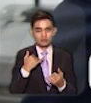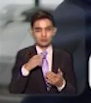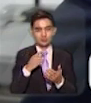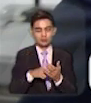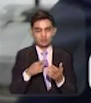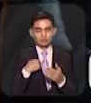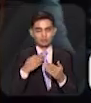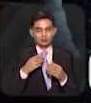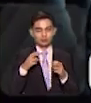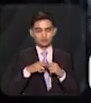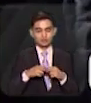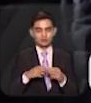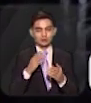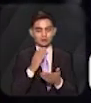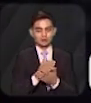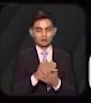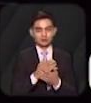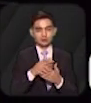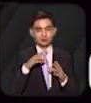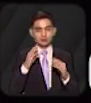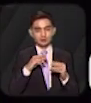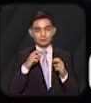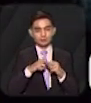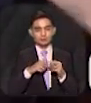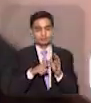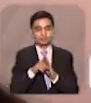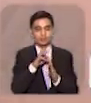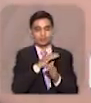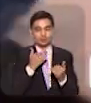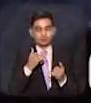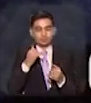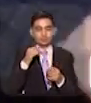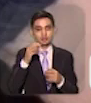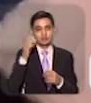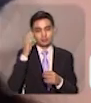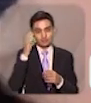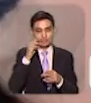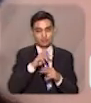сұрақтарды талқылап отырмыз. Қазір өрттен аман қалған үш кішкентай бала мен психологтар жұмыс